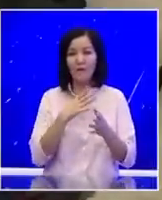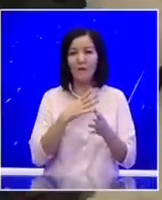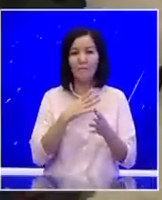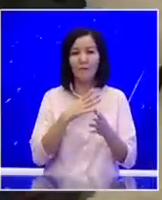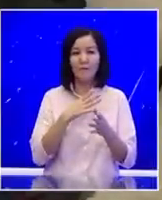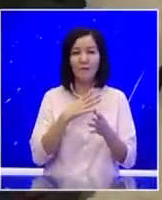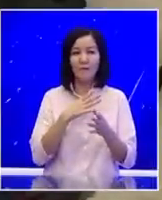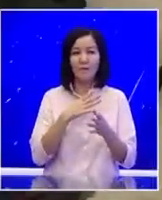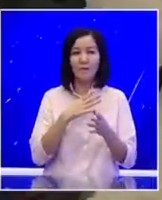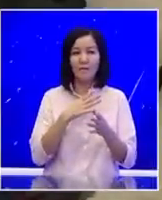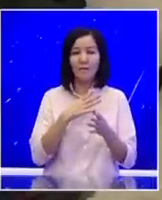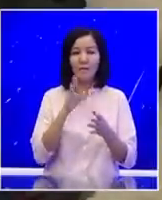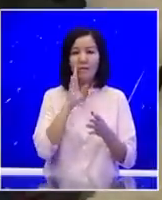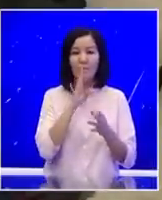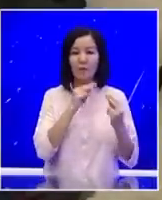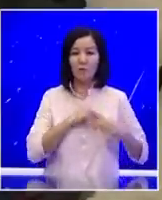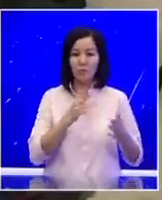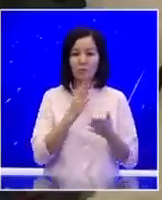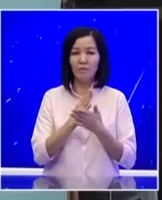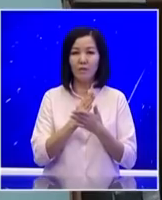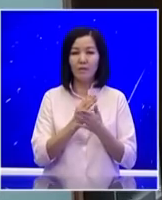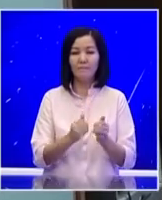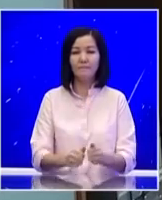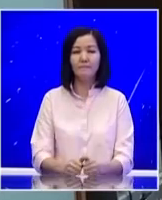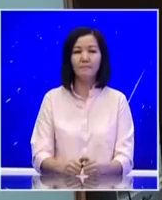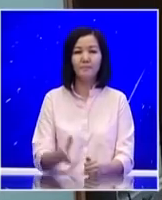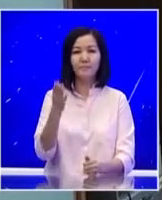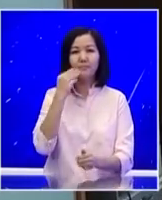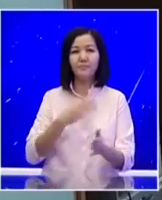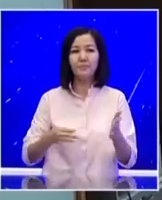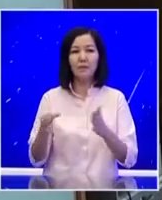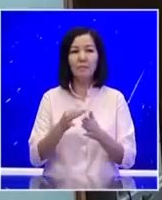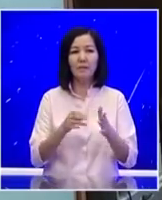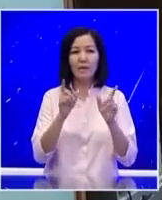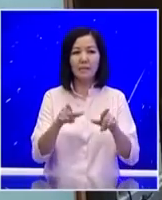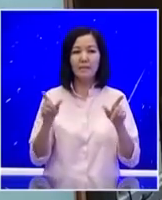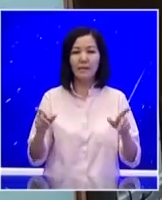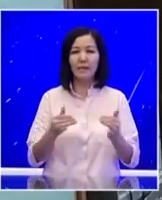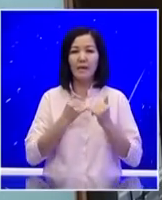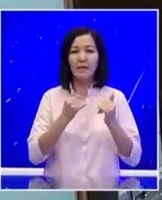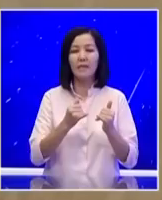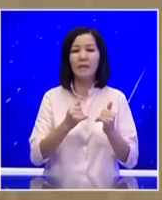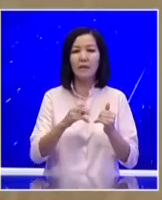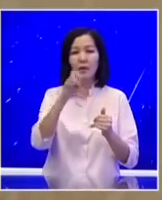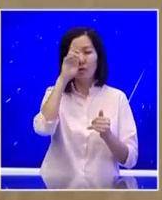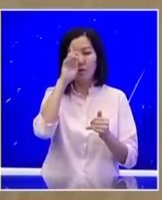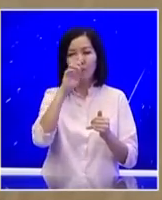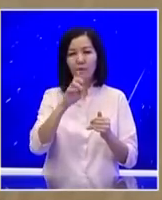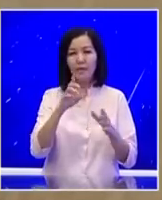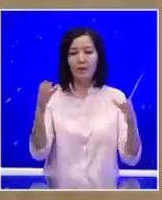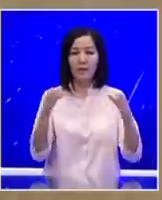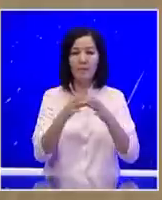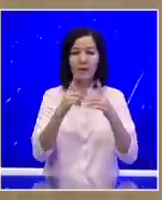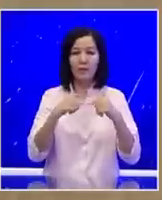үстіне бармаңдар, мамам жұмыс істеп жатыр деп. Алматы облысындағы азаматтарға арналған үкімет мемлекеттік корпорациясы